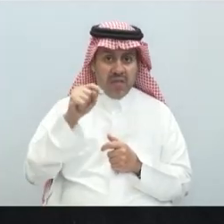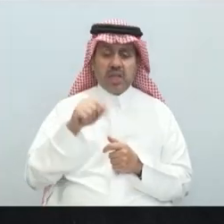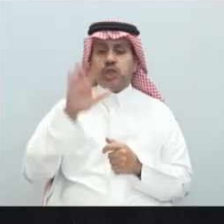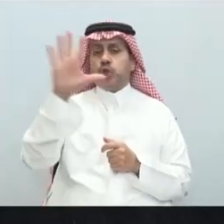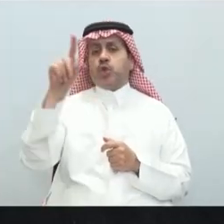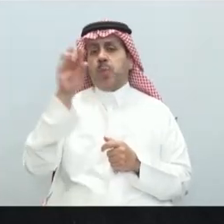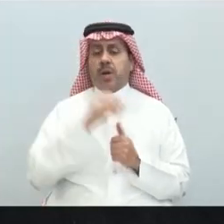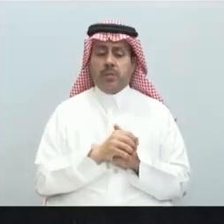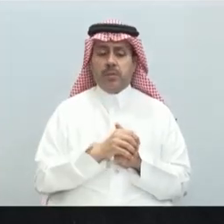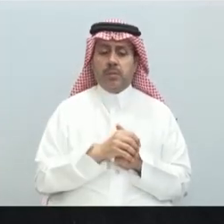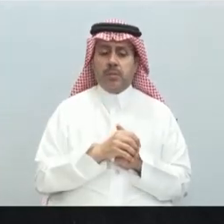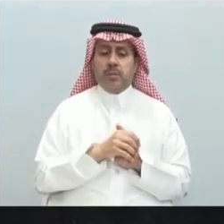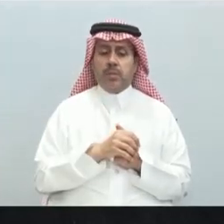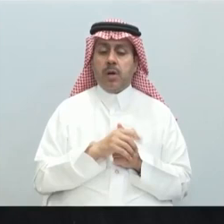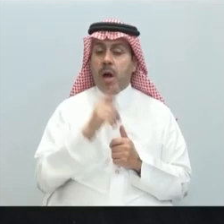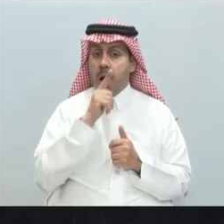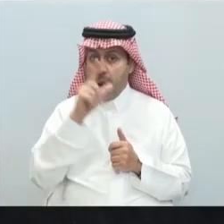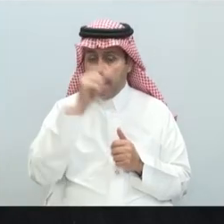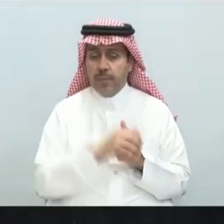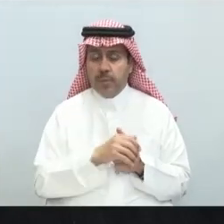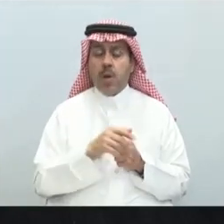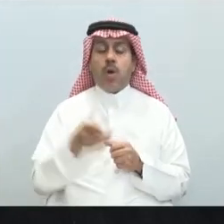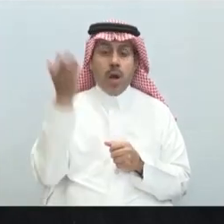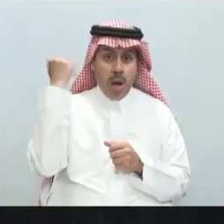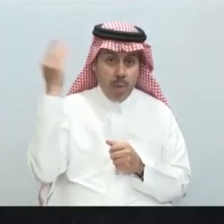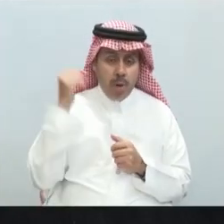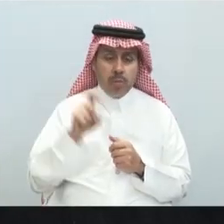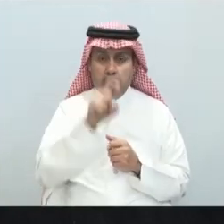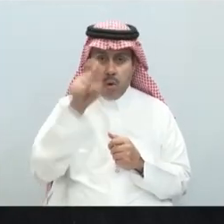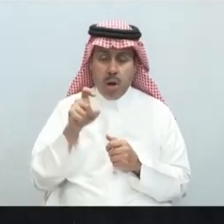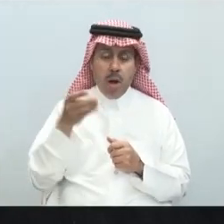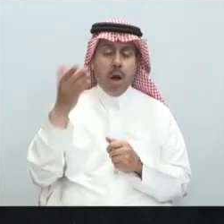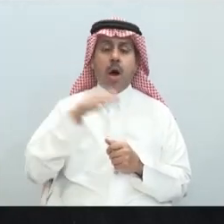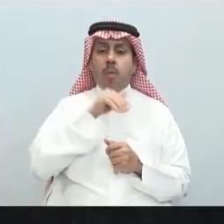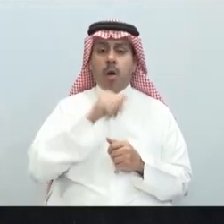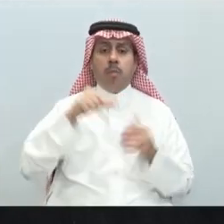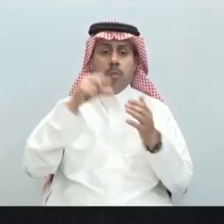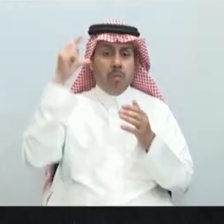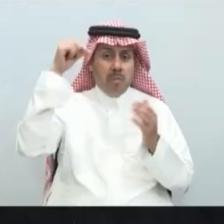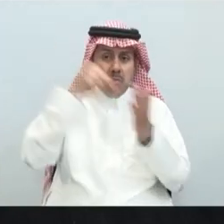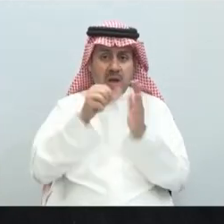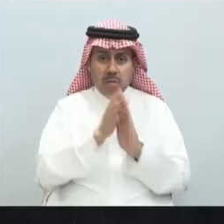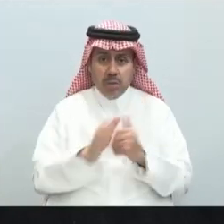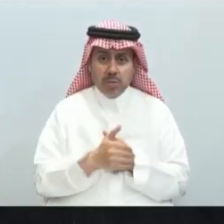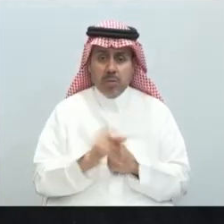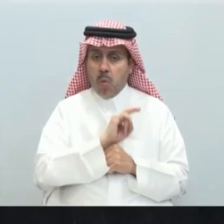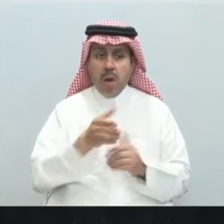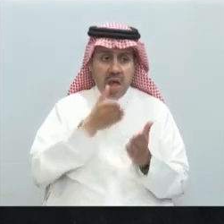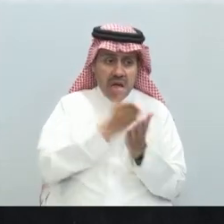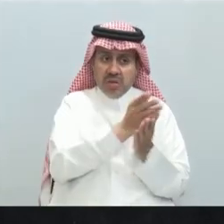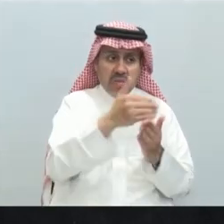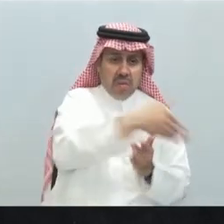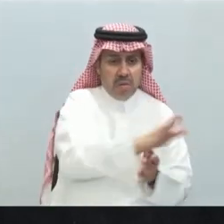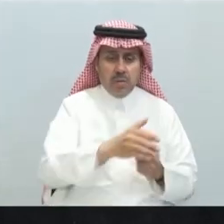غير ما ايه فقال اولو كان اباؤهم لا يعقلون شيئا ولا يهتدون